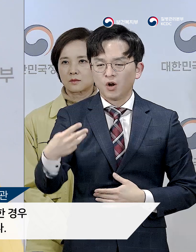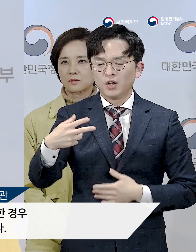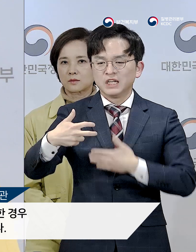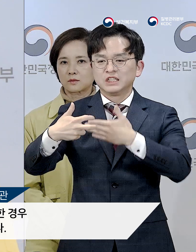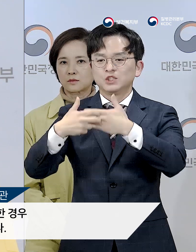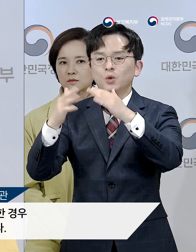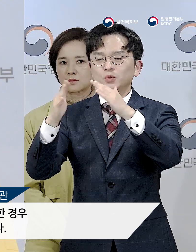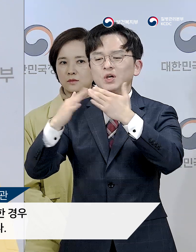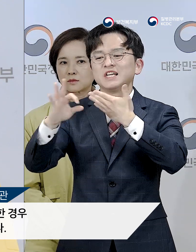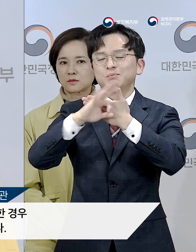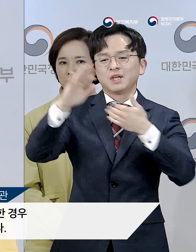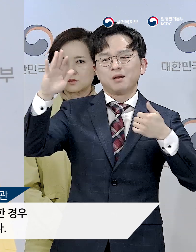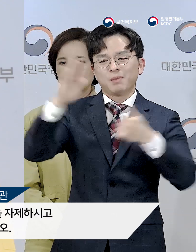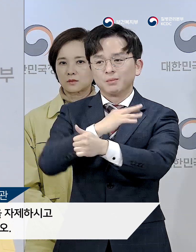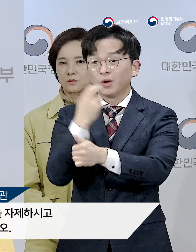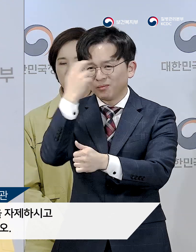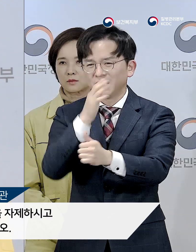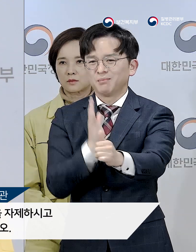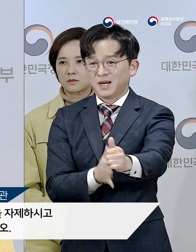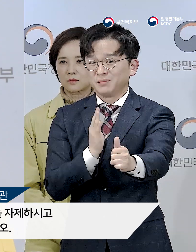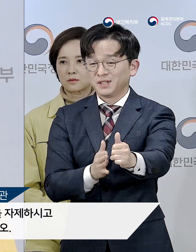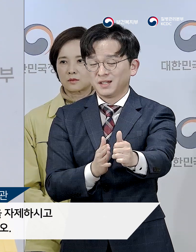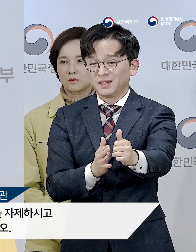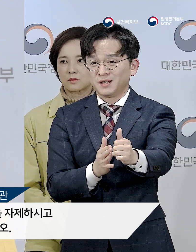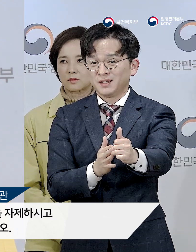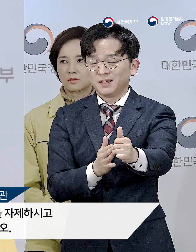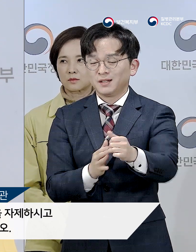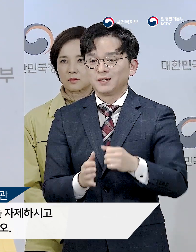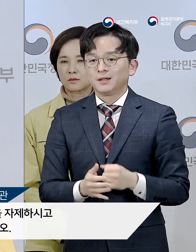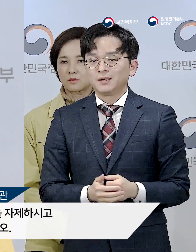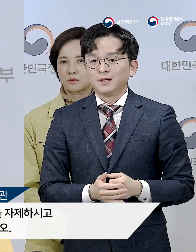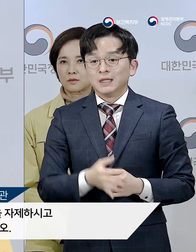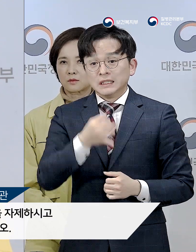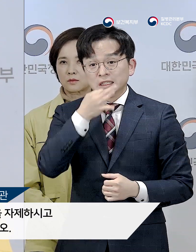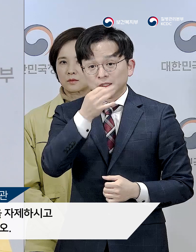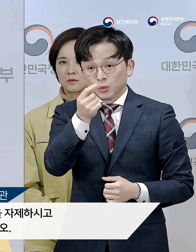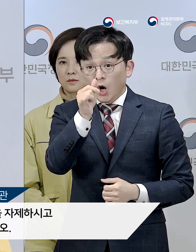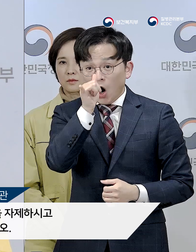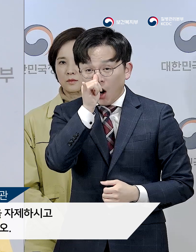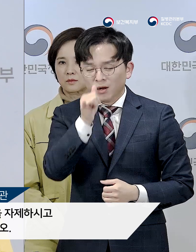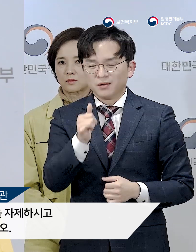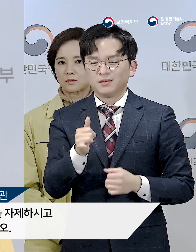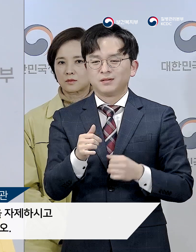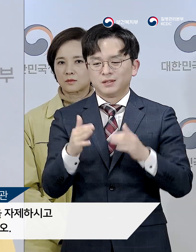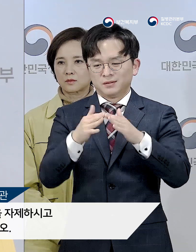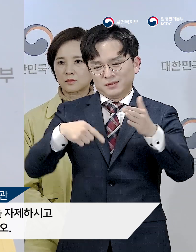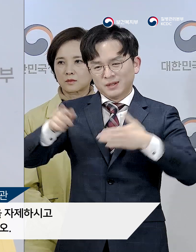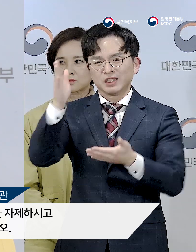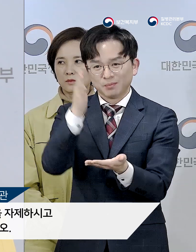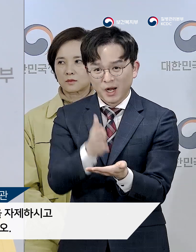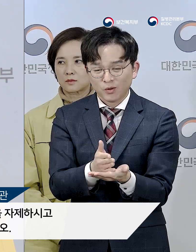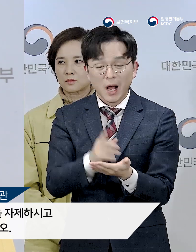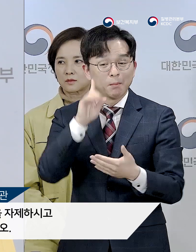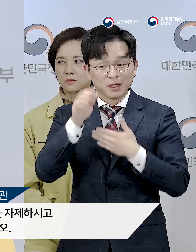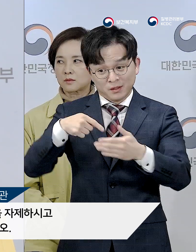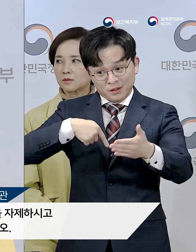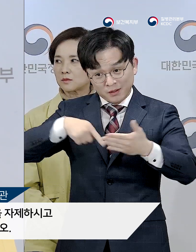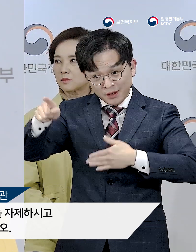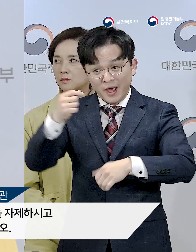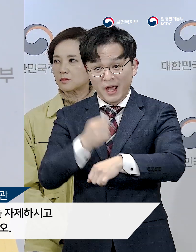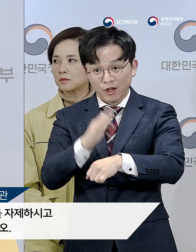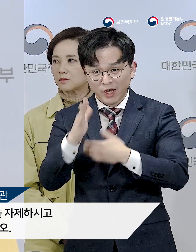바랍니다. 특히 이러한 증상이 있으신 분들은 가급적 외출을 자제하시고 불가피한 외출 시